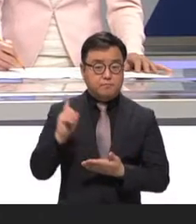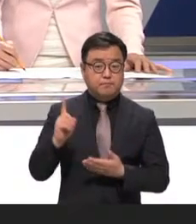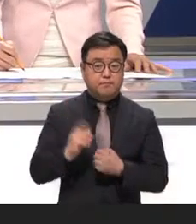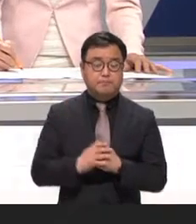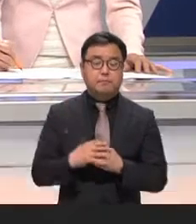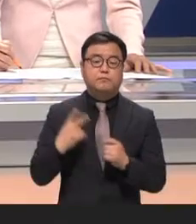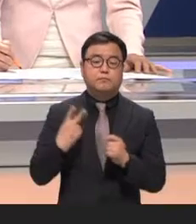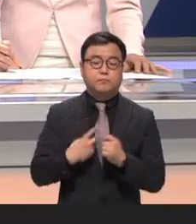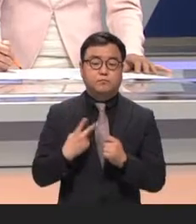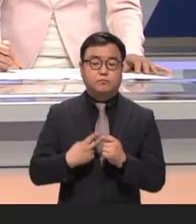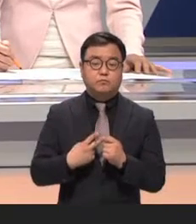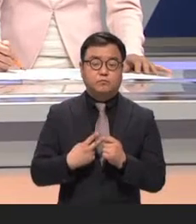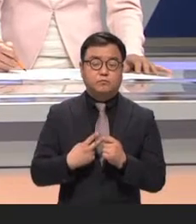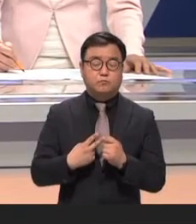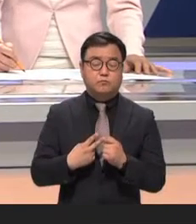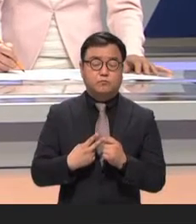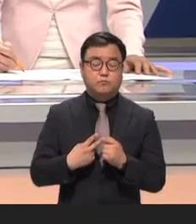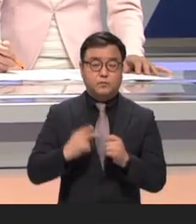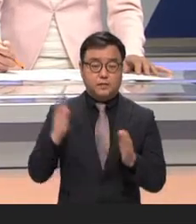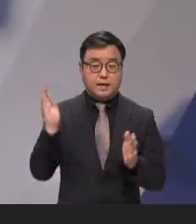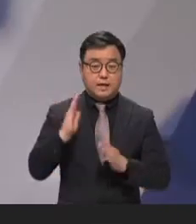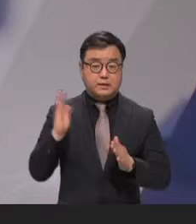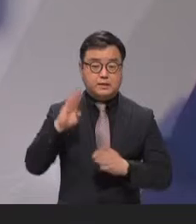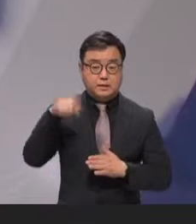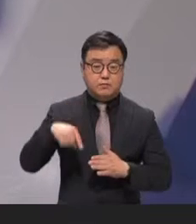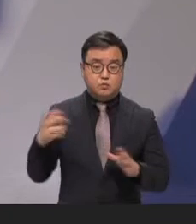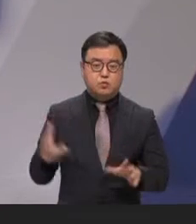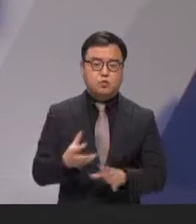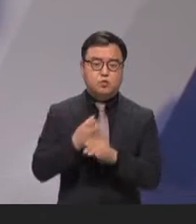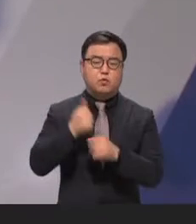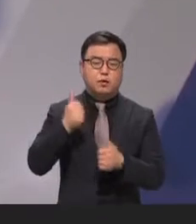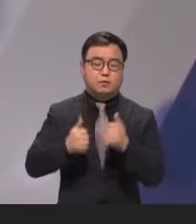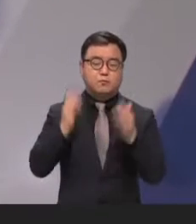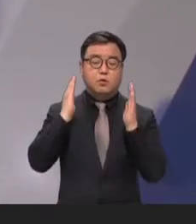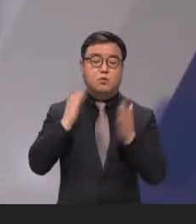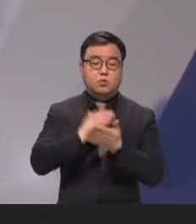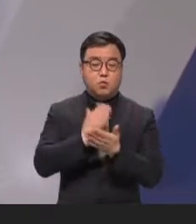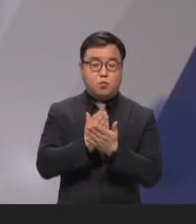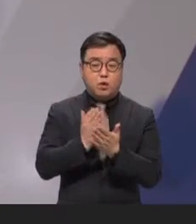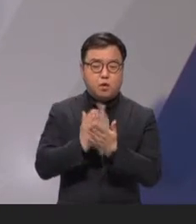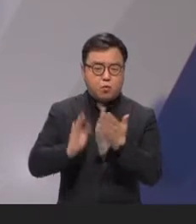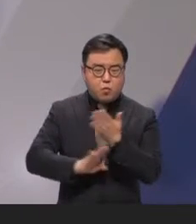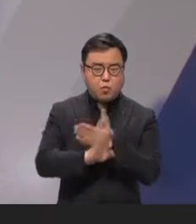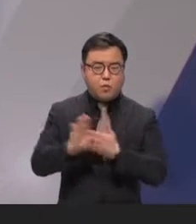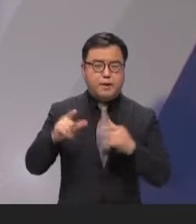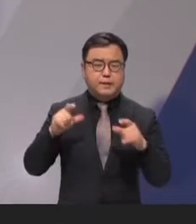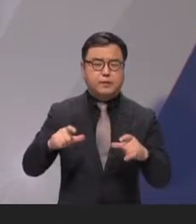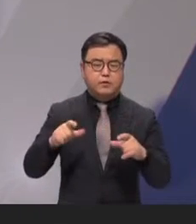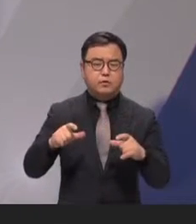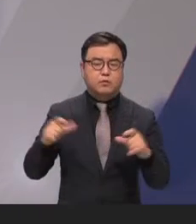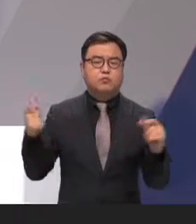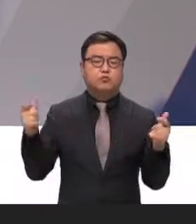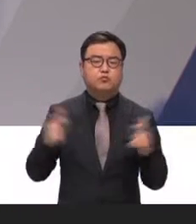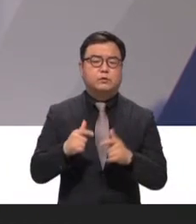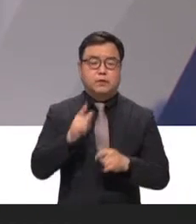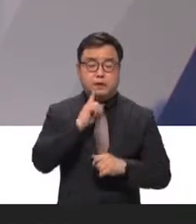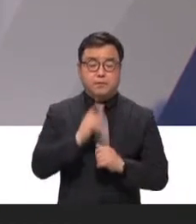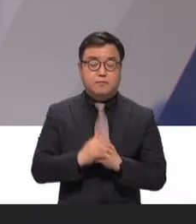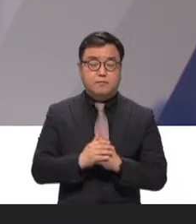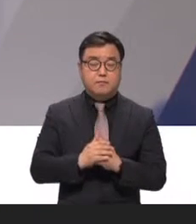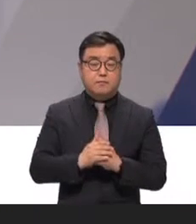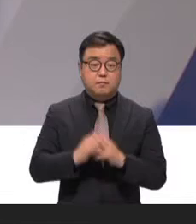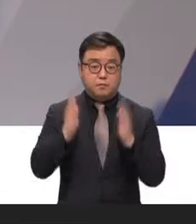번째 공약은 학생부 종합전형의 그 비교과 영역을 점진적으로 축소하겠다. 이것을 내놨습니다.